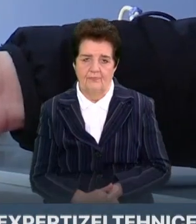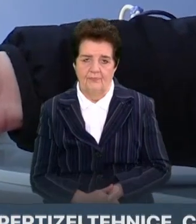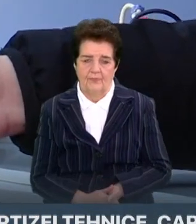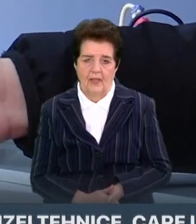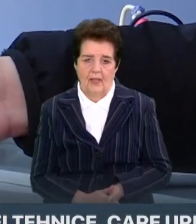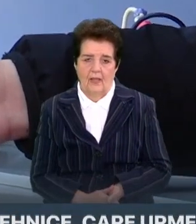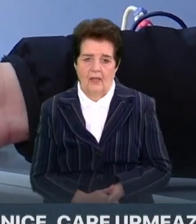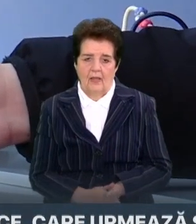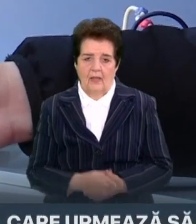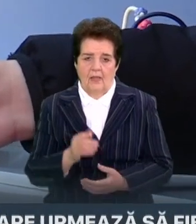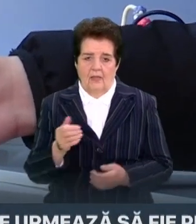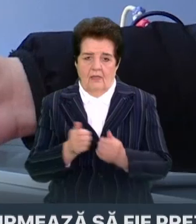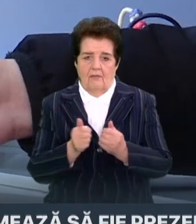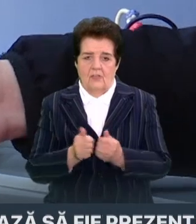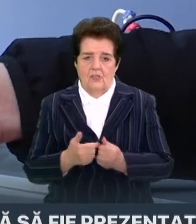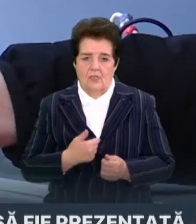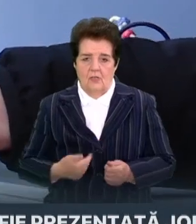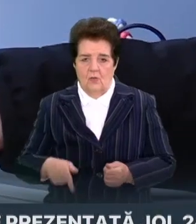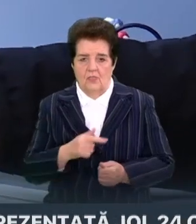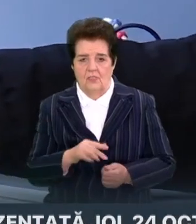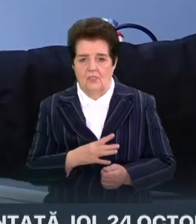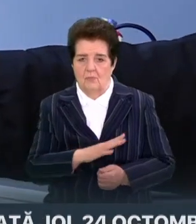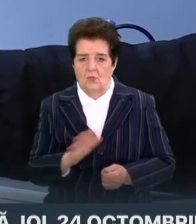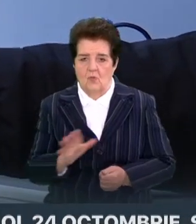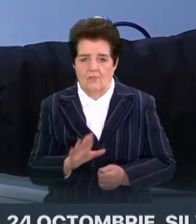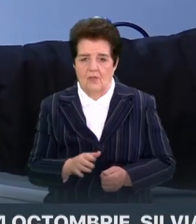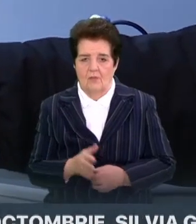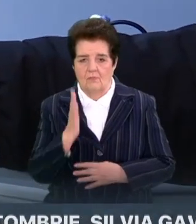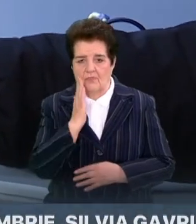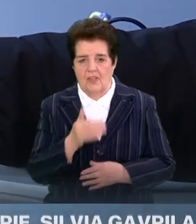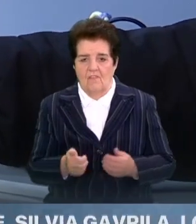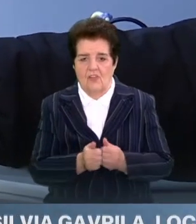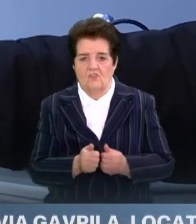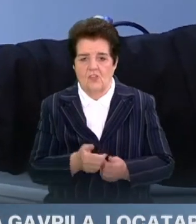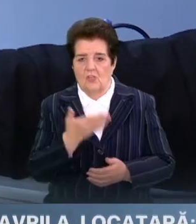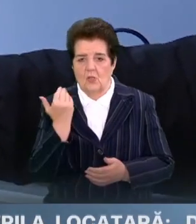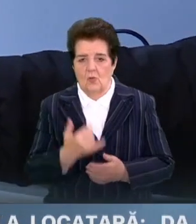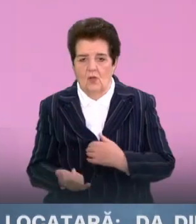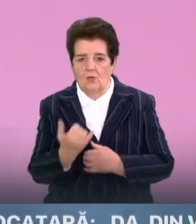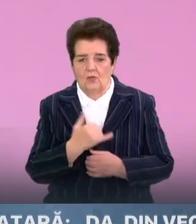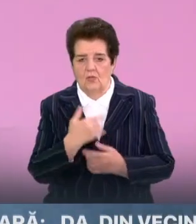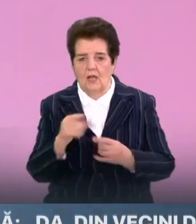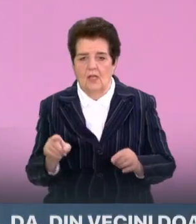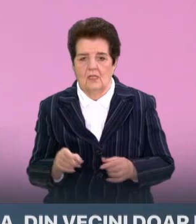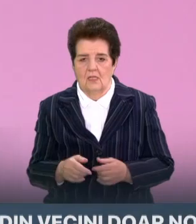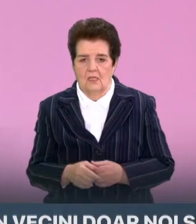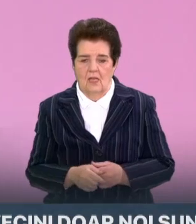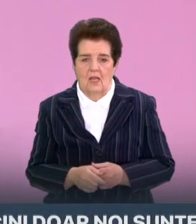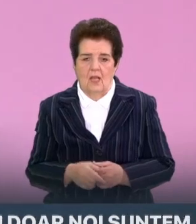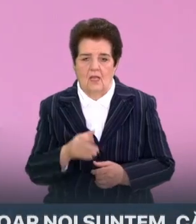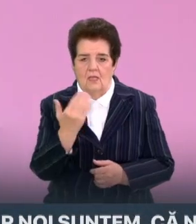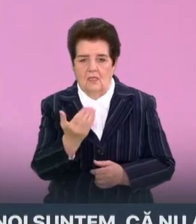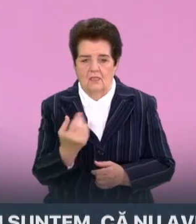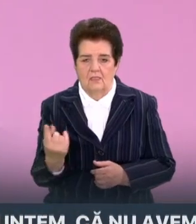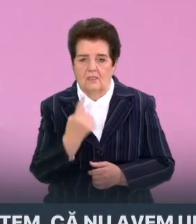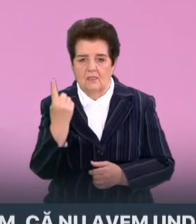Da, din vecini doar noi suntem, că nu avem unde sta. Vecinii mai au unde și stau în altă parte. Silvia Gavrila este